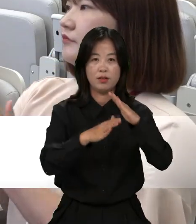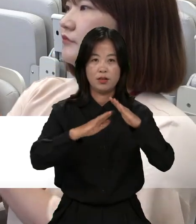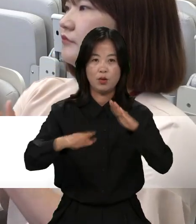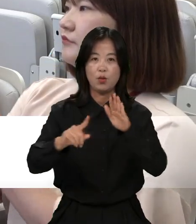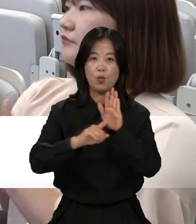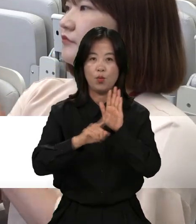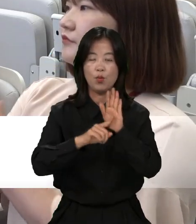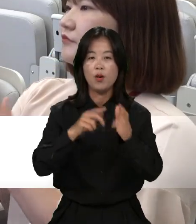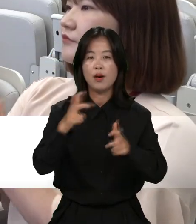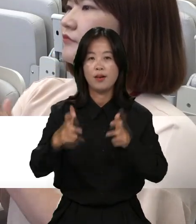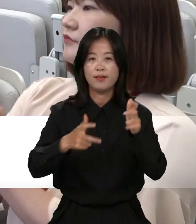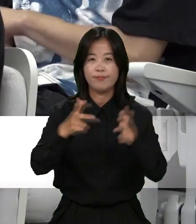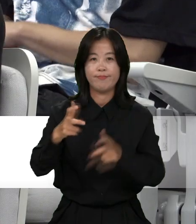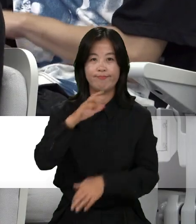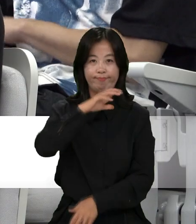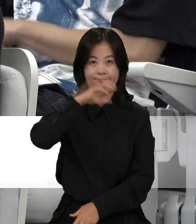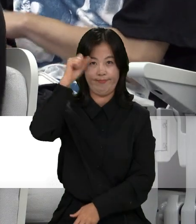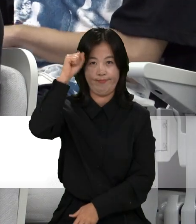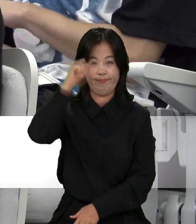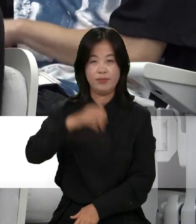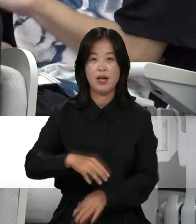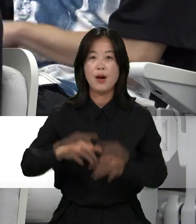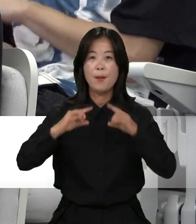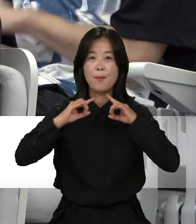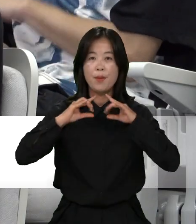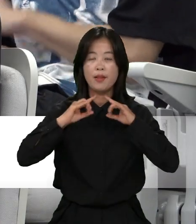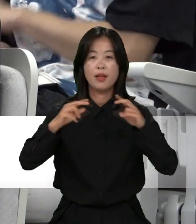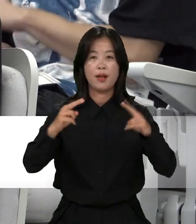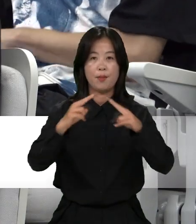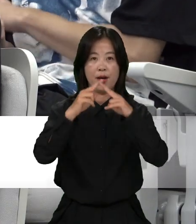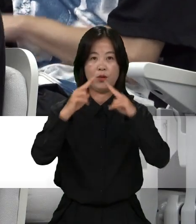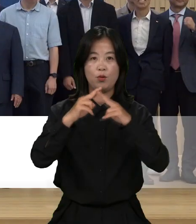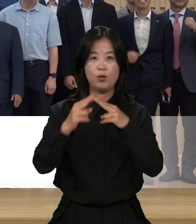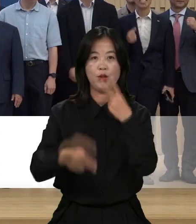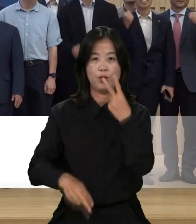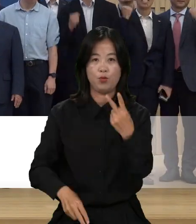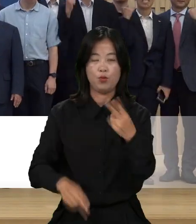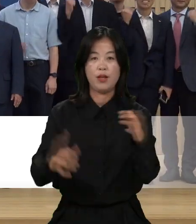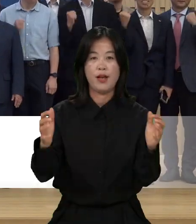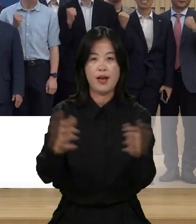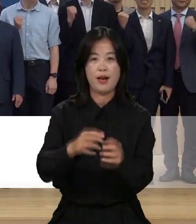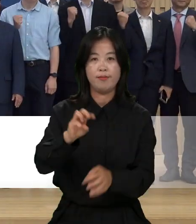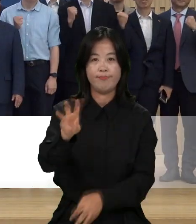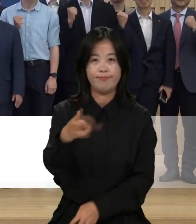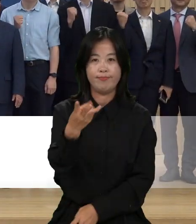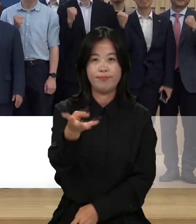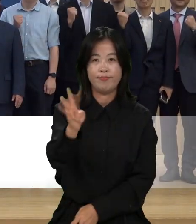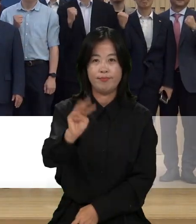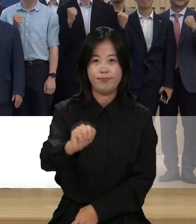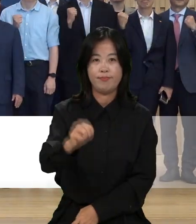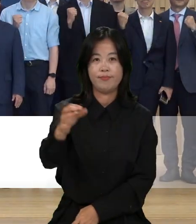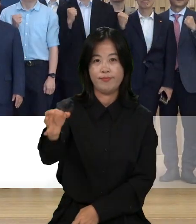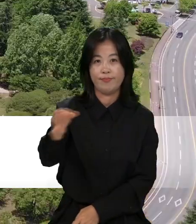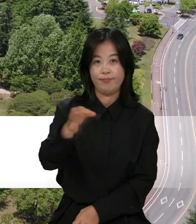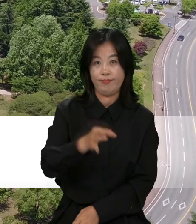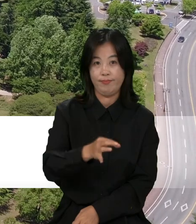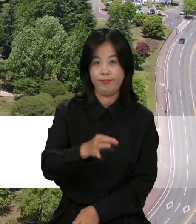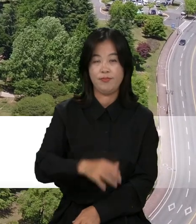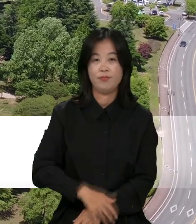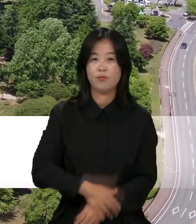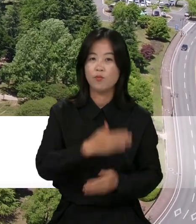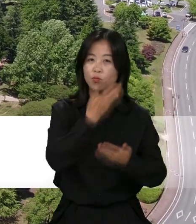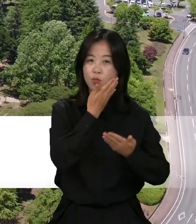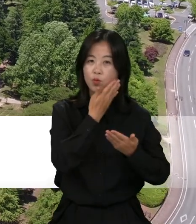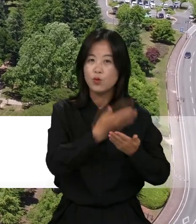선정돼 배터리와 반도체 분야 각 150억 원씩 국비 총 300억 원을 확보함에 따라 첨단